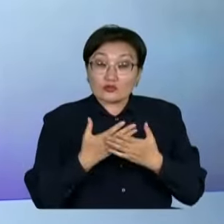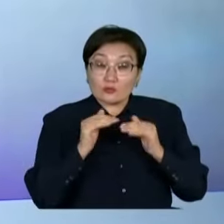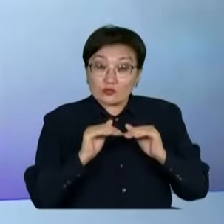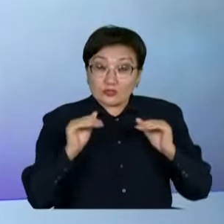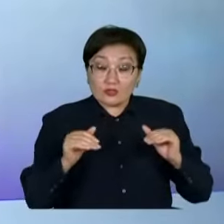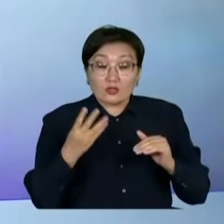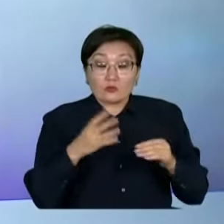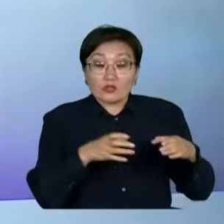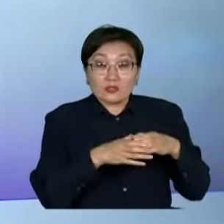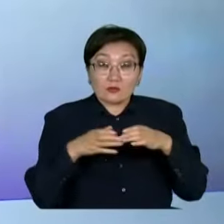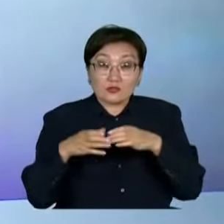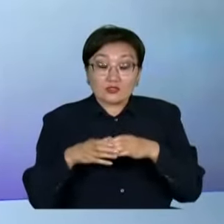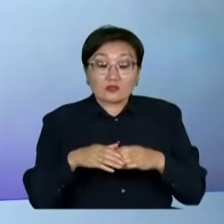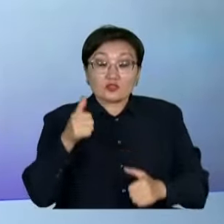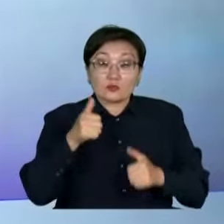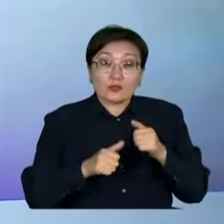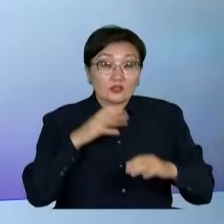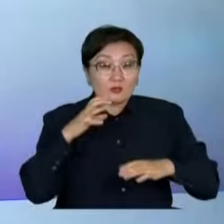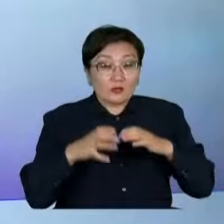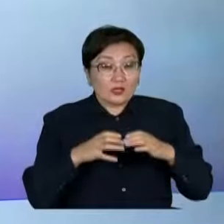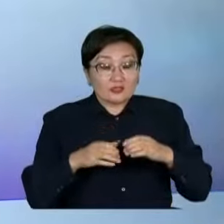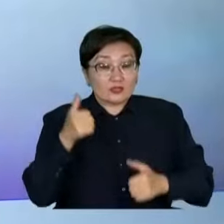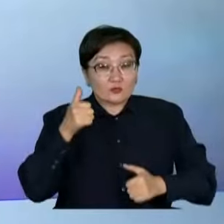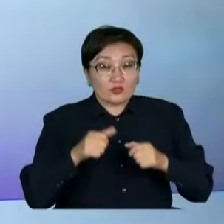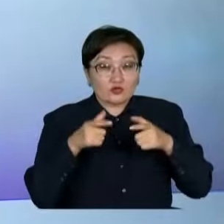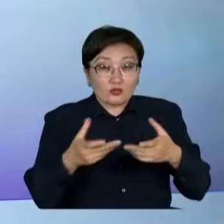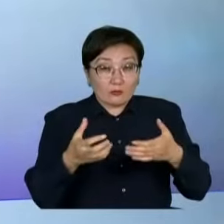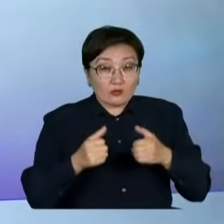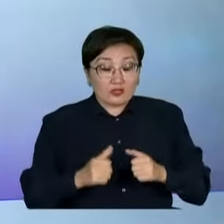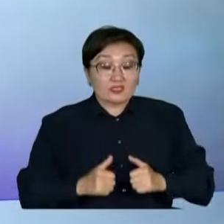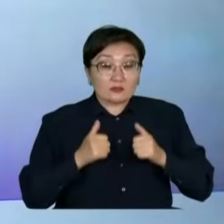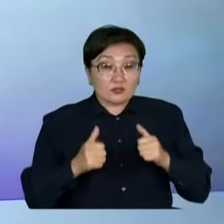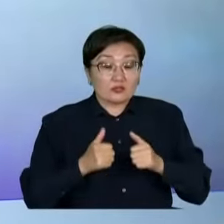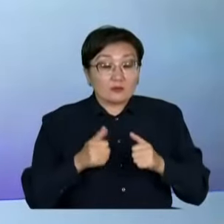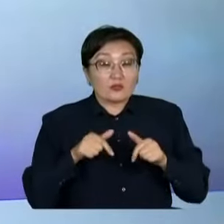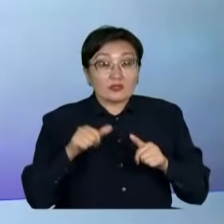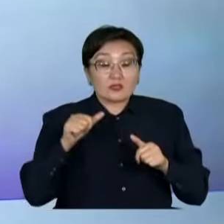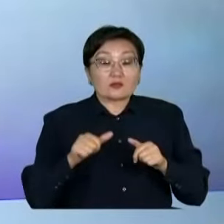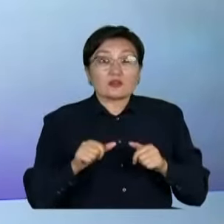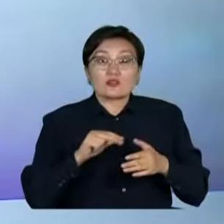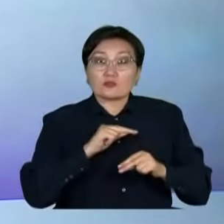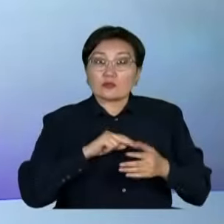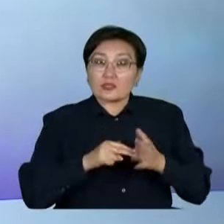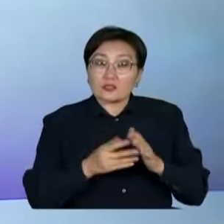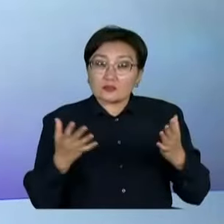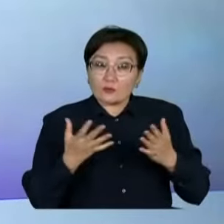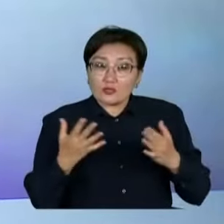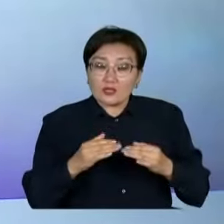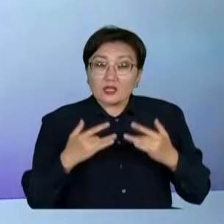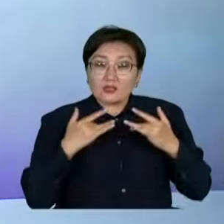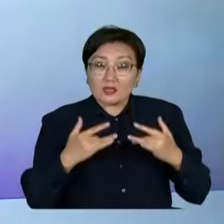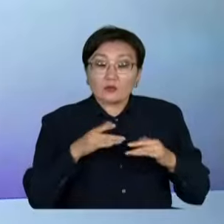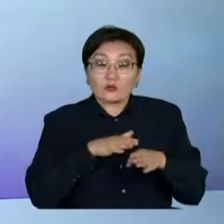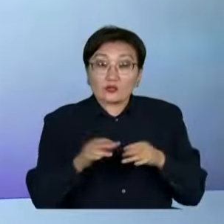оқушы 4 санатта бақ сынап әлемдік кезеңге жолдамалуға таласады. Жас өнертапқыштардың биылғы миссиясы қандай, оларға қандай талап